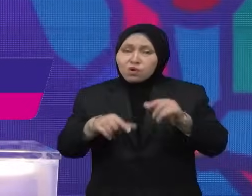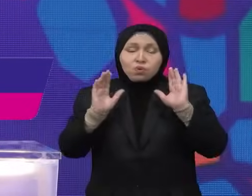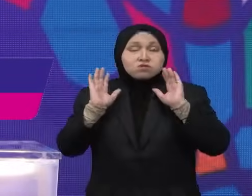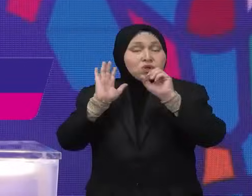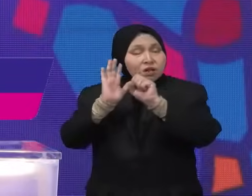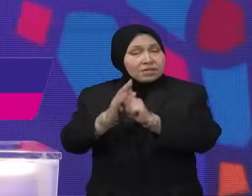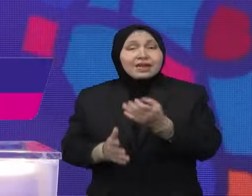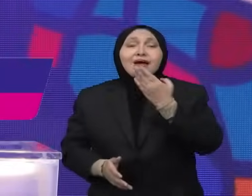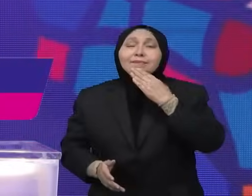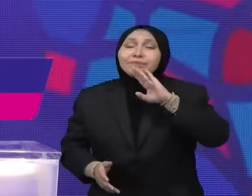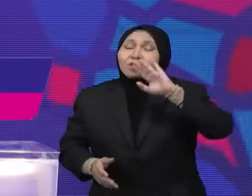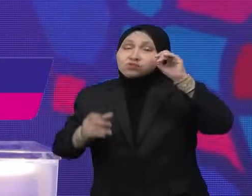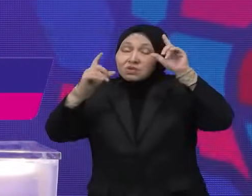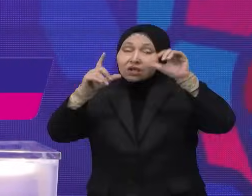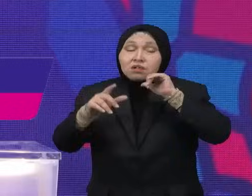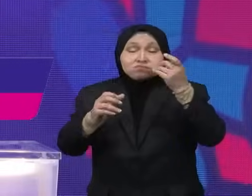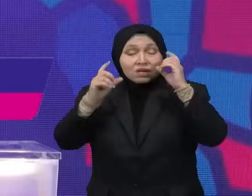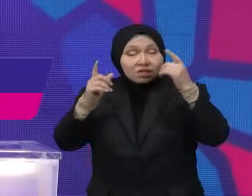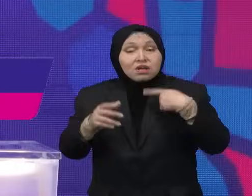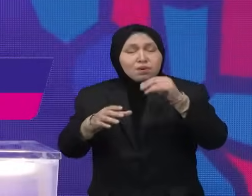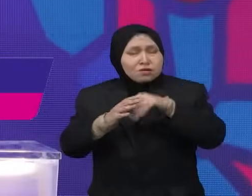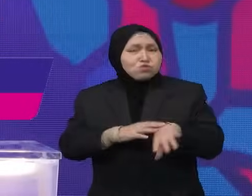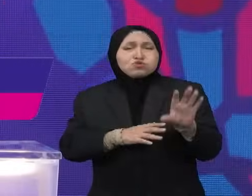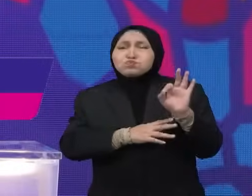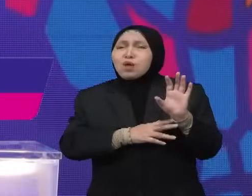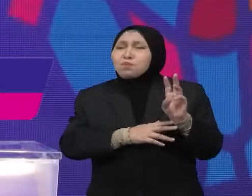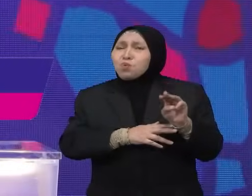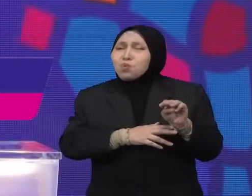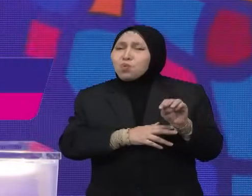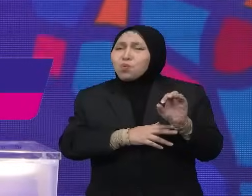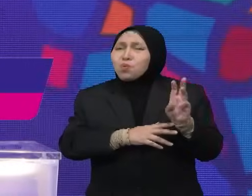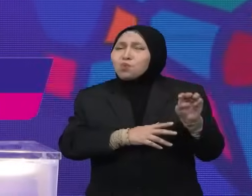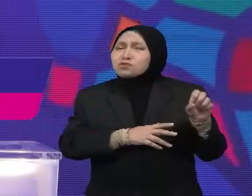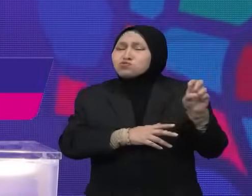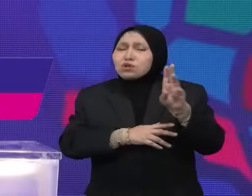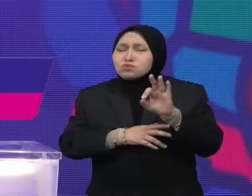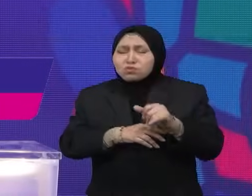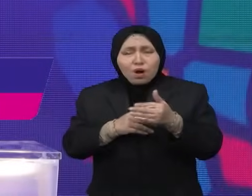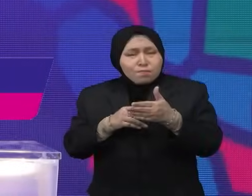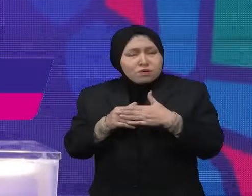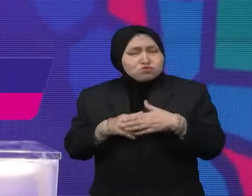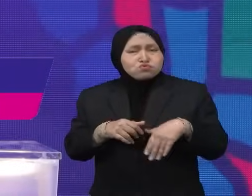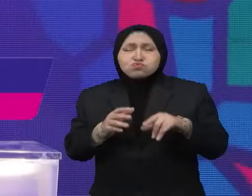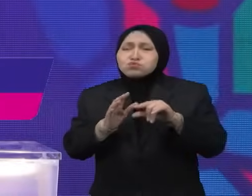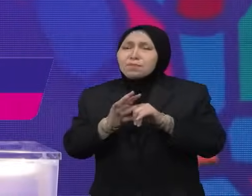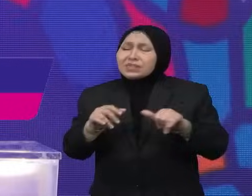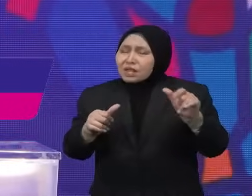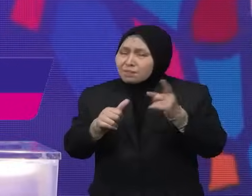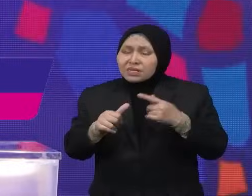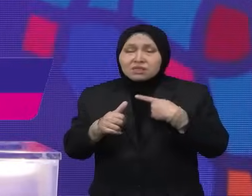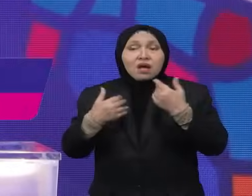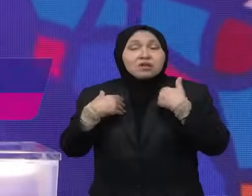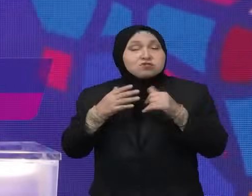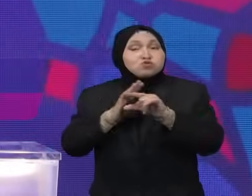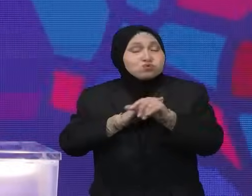Infaq. Alhamdulillah, sedar tak sedar kita dah masuk muka surat ke-90 dah. Nak hampir dah kepada 100 muka surat yang pertama, dan kita berada pada